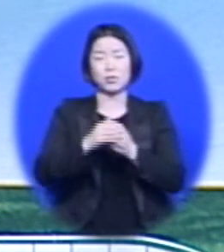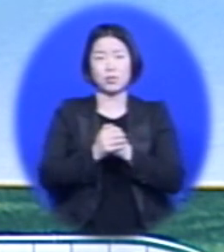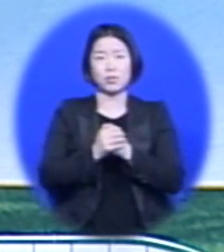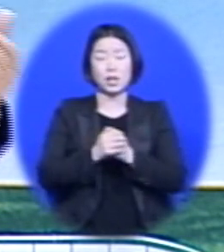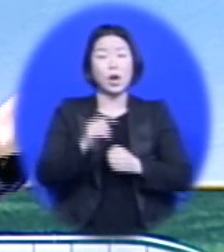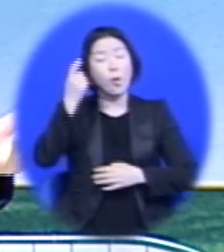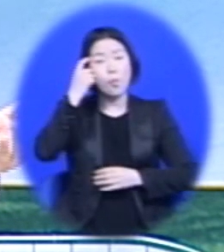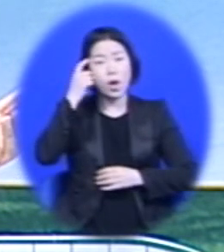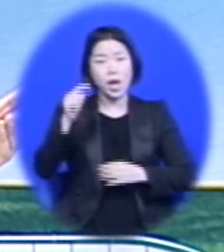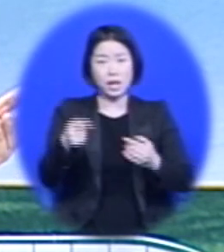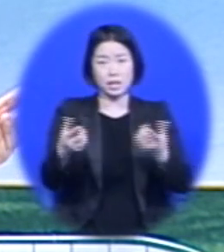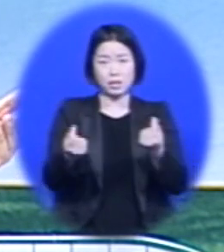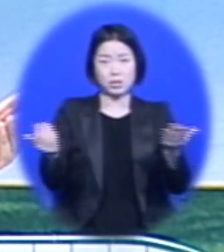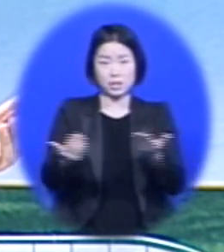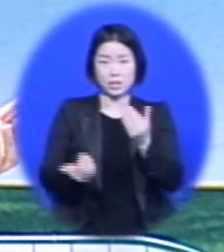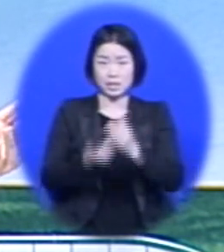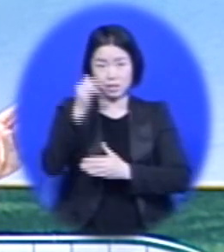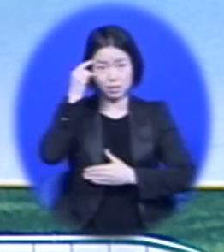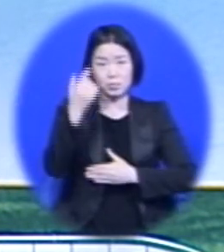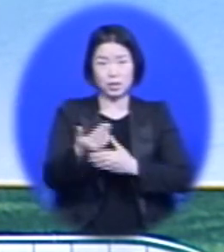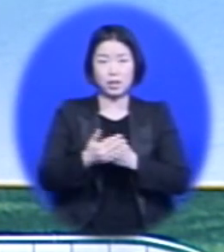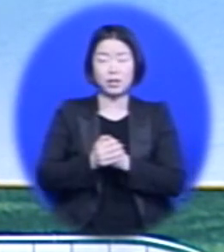이게 왜 이런 일이 벌어진 거죠?